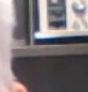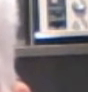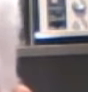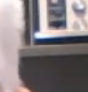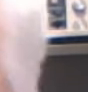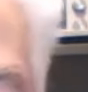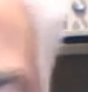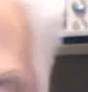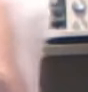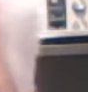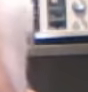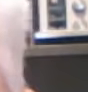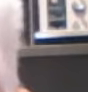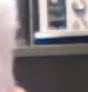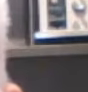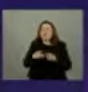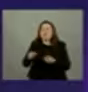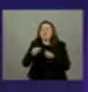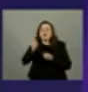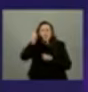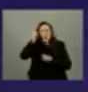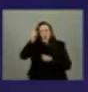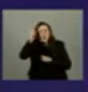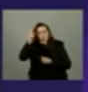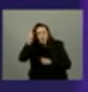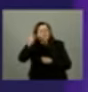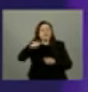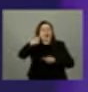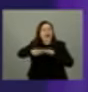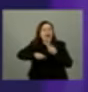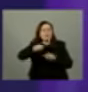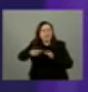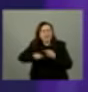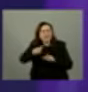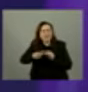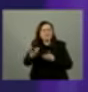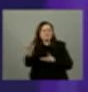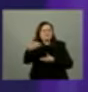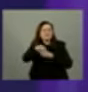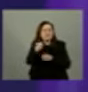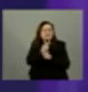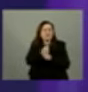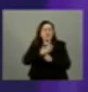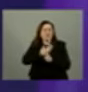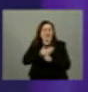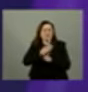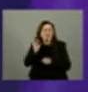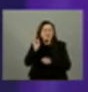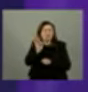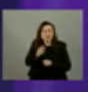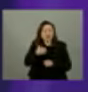σχέδιο για το μέλλον. Όλα τα άλλα είναι δευτερεύοντα. Δημήτρη, εσύ που γνωρίζεις καλά το πώς λειτουργούν και